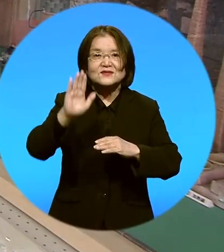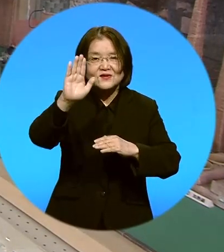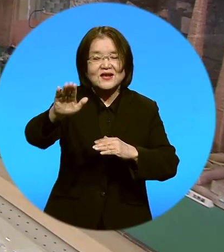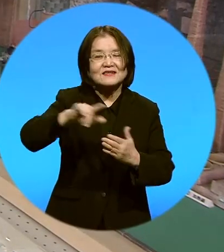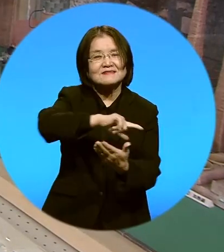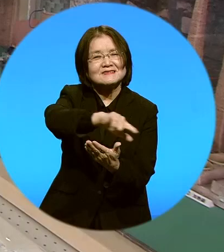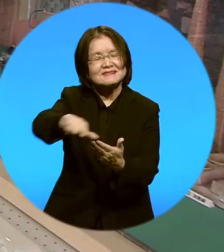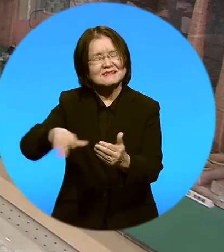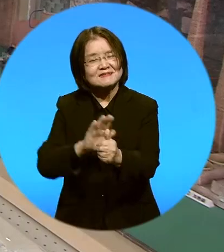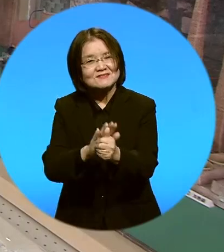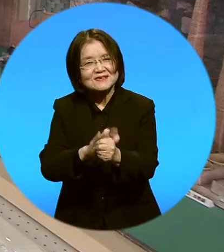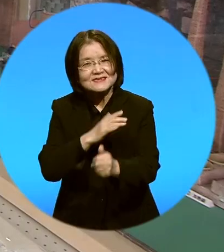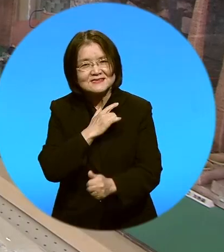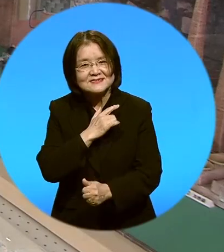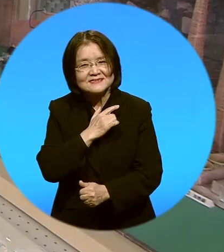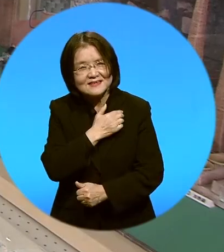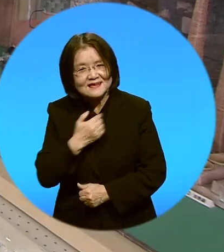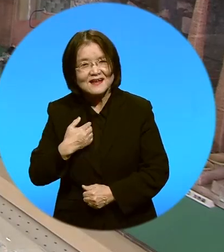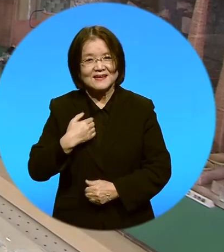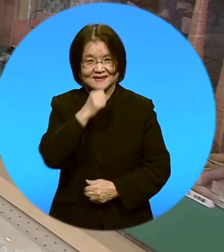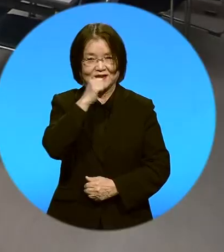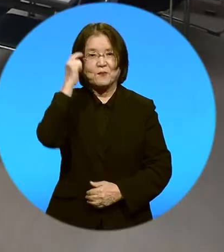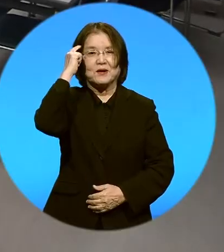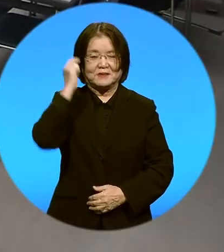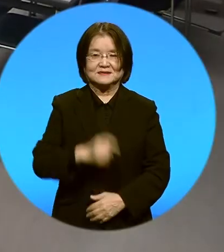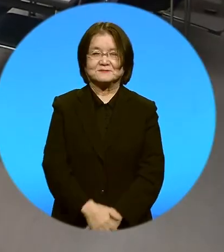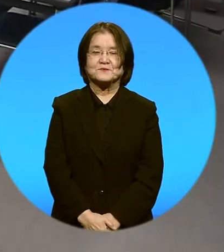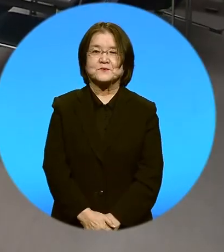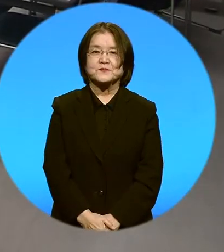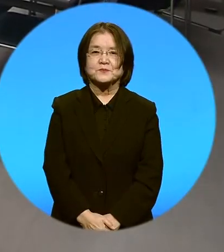貢献できたらと思います。